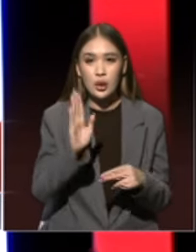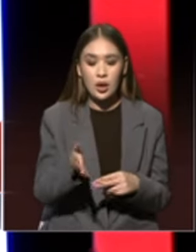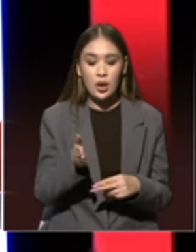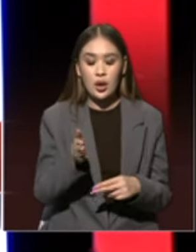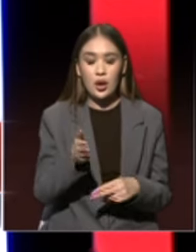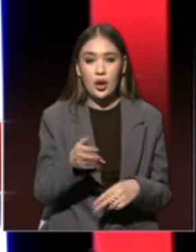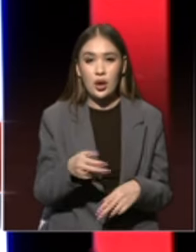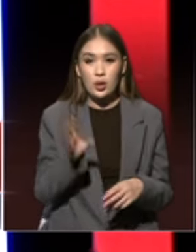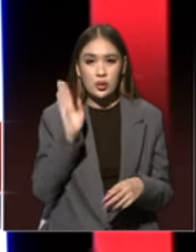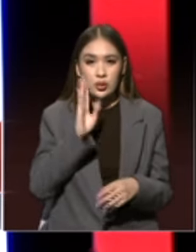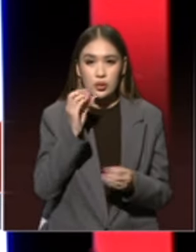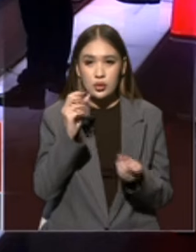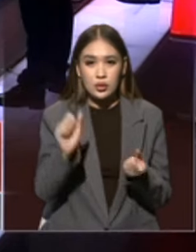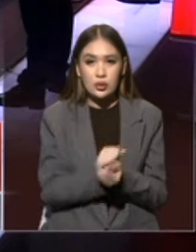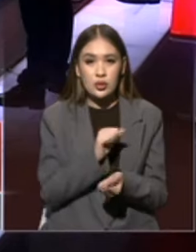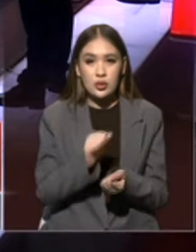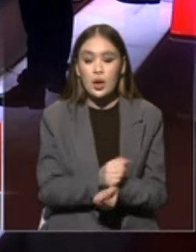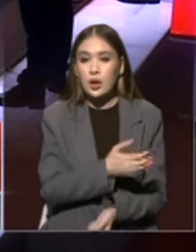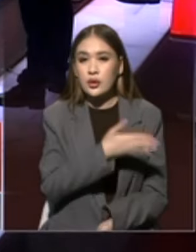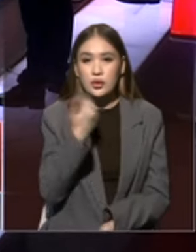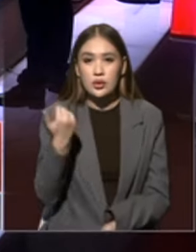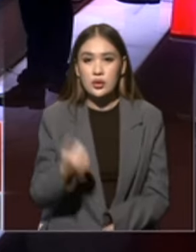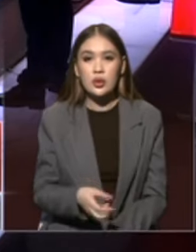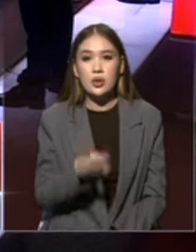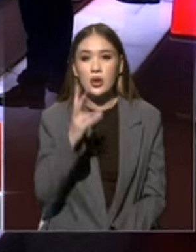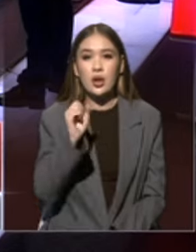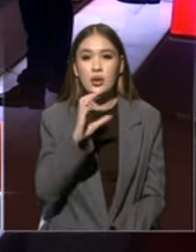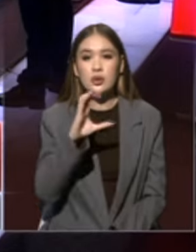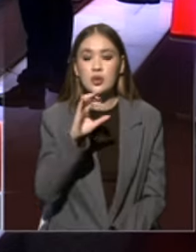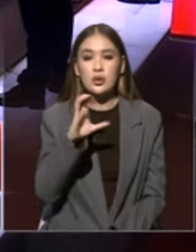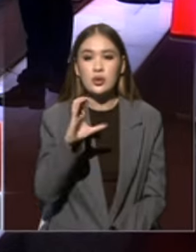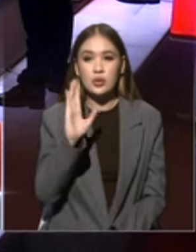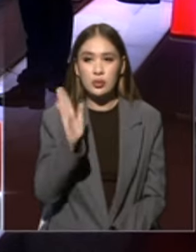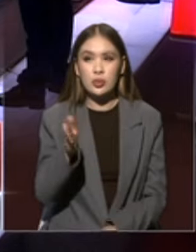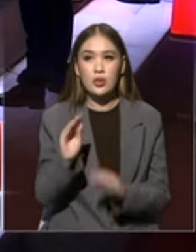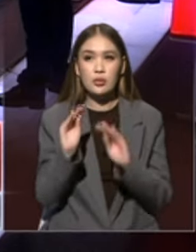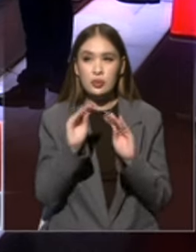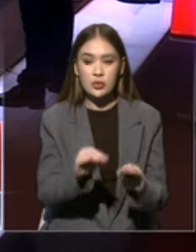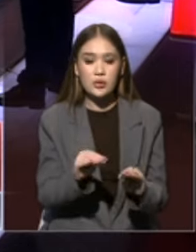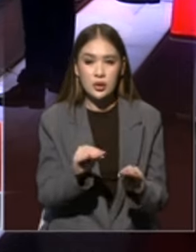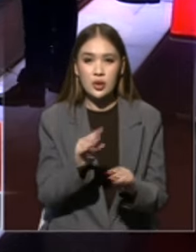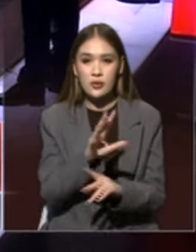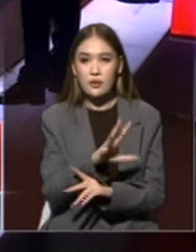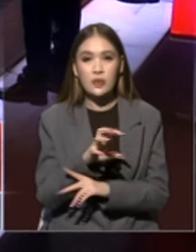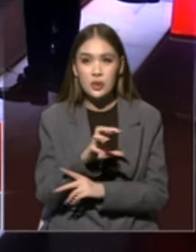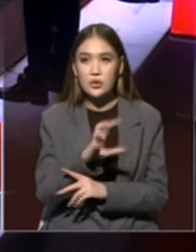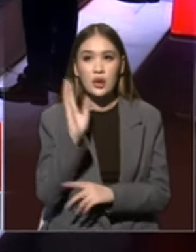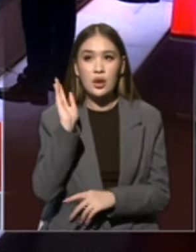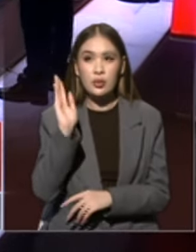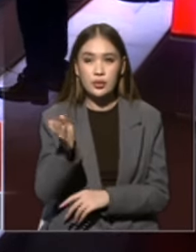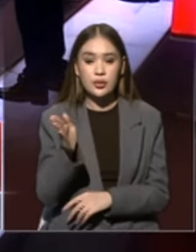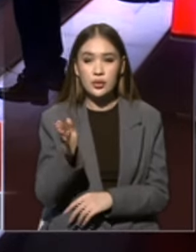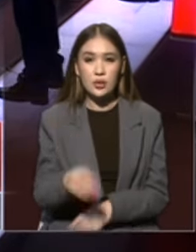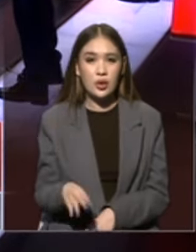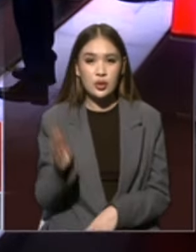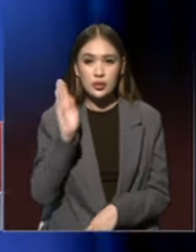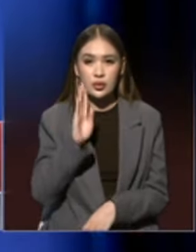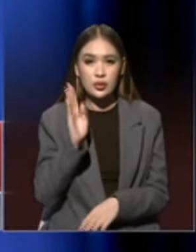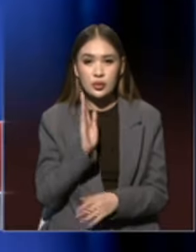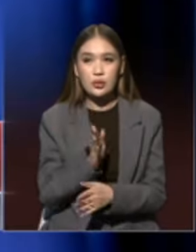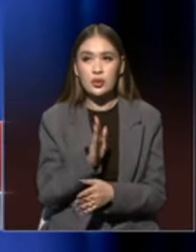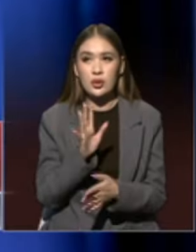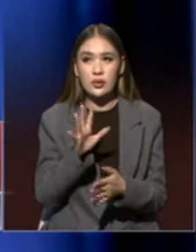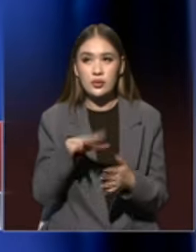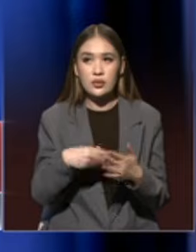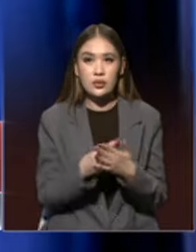мысалға. Тиісті насостарды қояды да, откачка жасап, содан кейін. Ол жерде ондай объем су емес, насостан кетпей тұр су. Ол